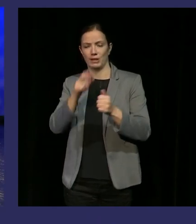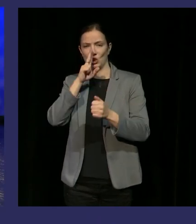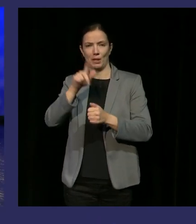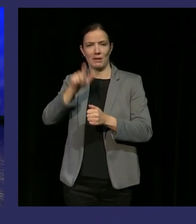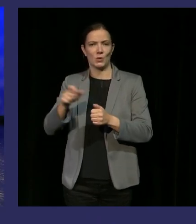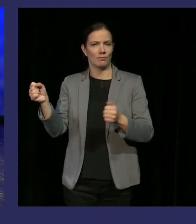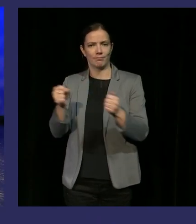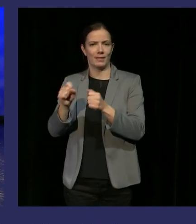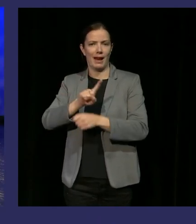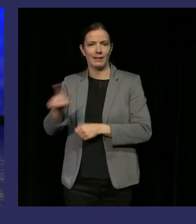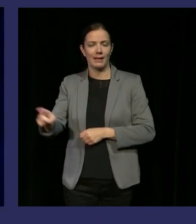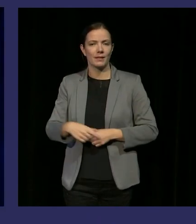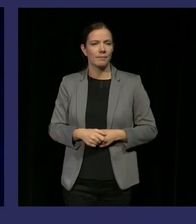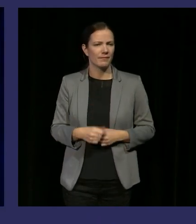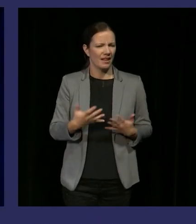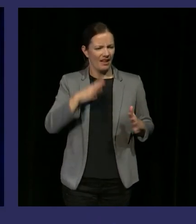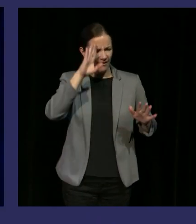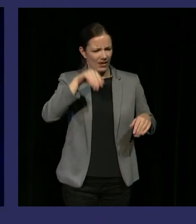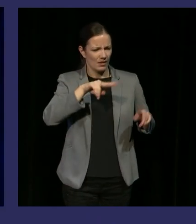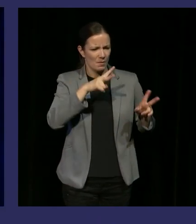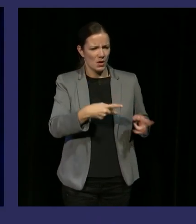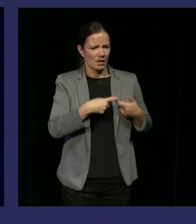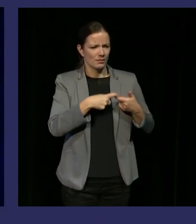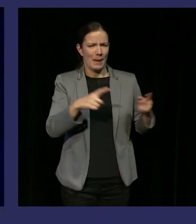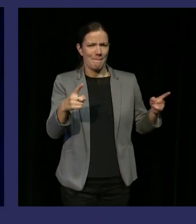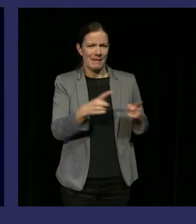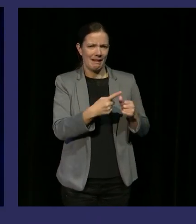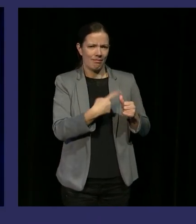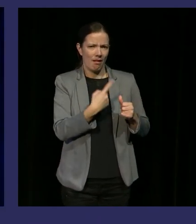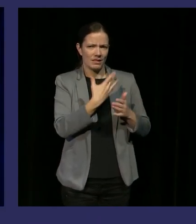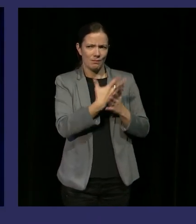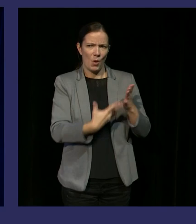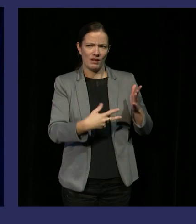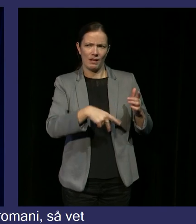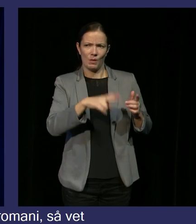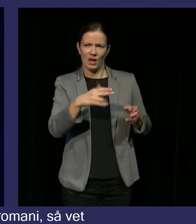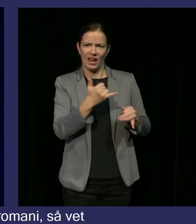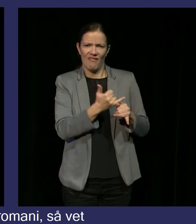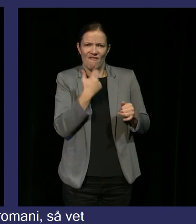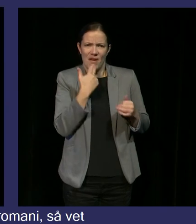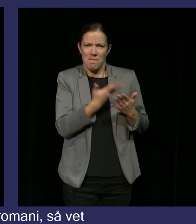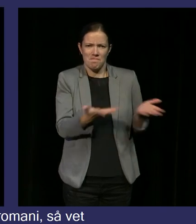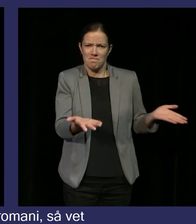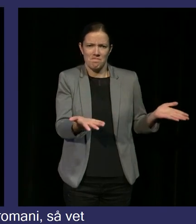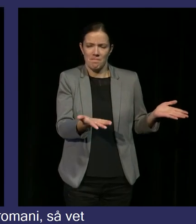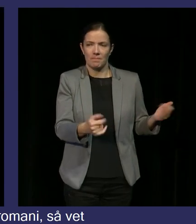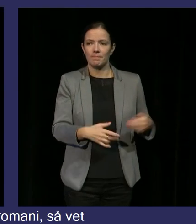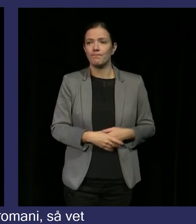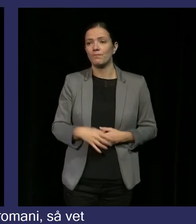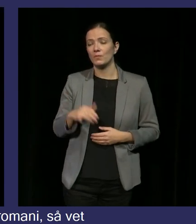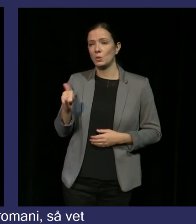Hva vet vi da om brukerne av mindretalsspråkene i Norge i dag? Ja, så når det gjelder